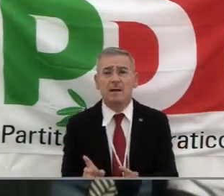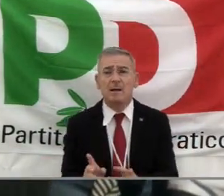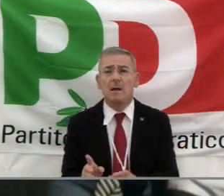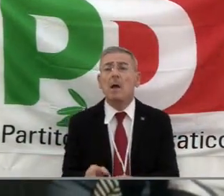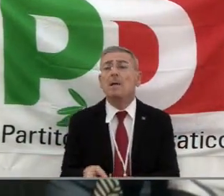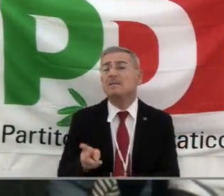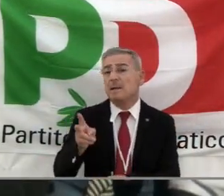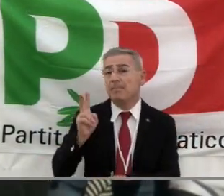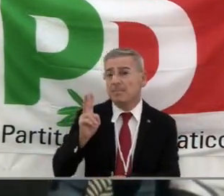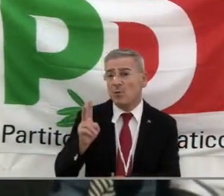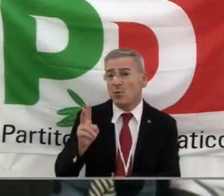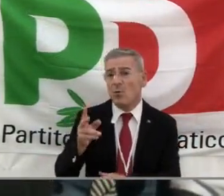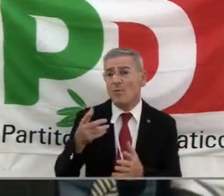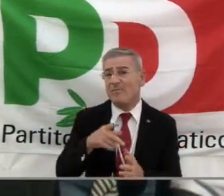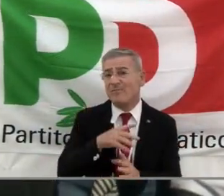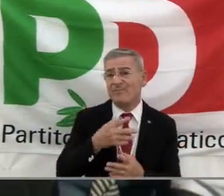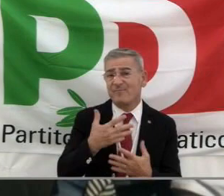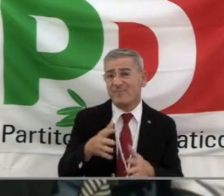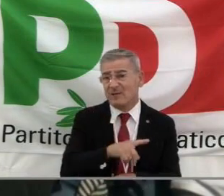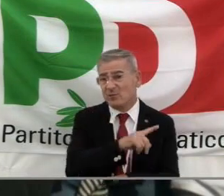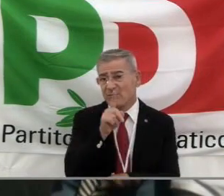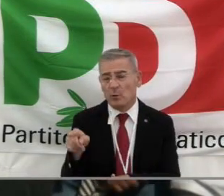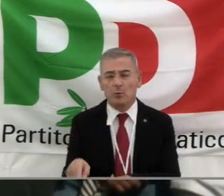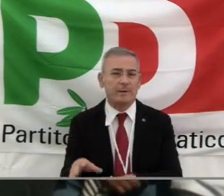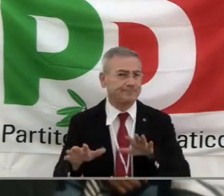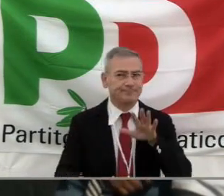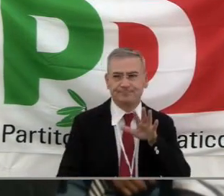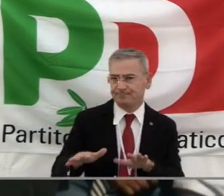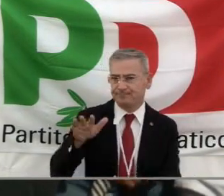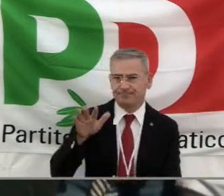abbiamo saputo fare fin qui.